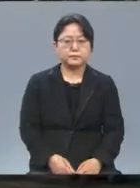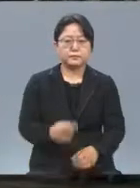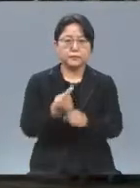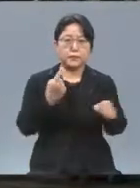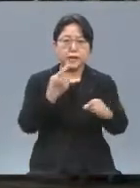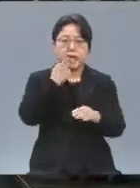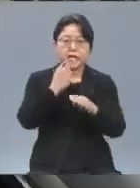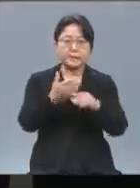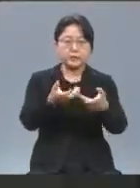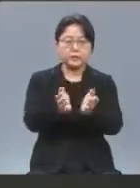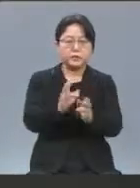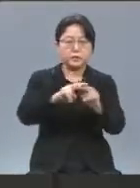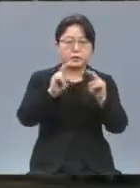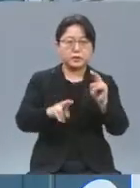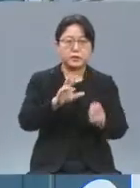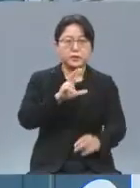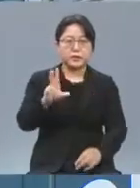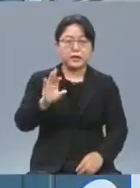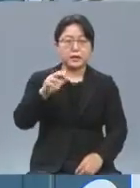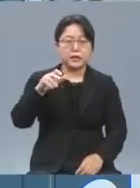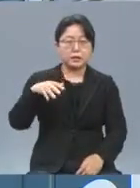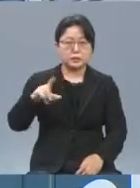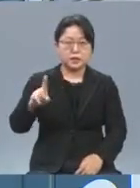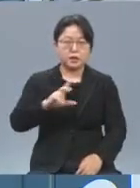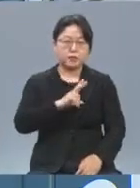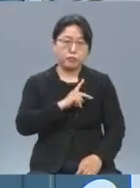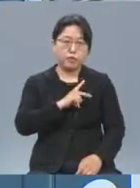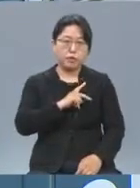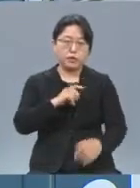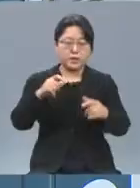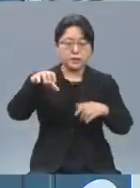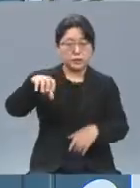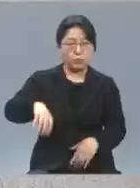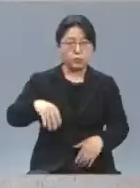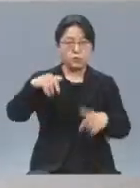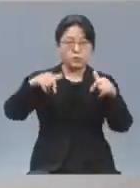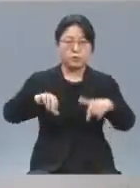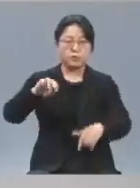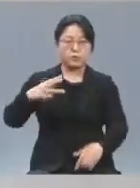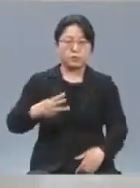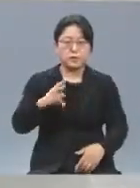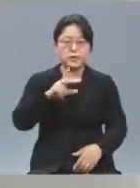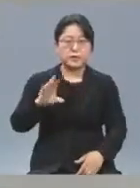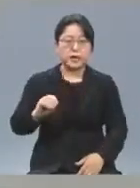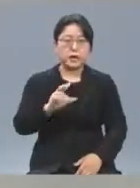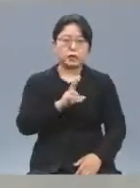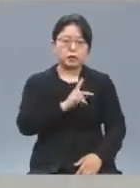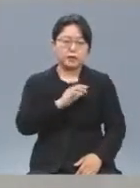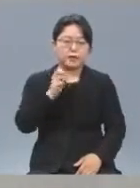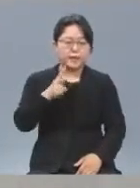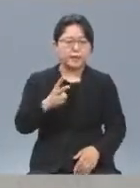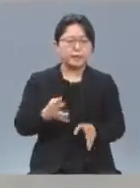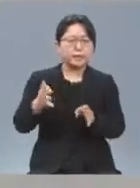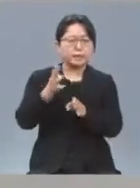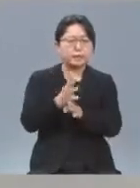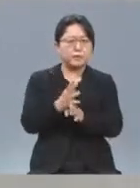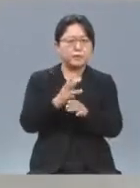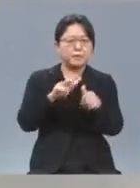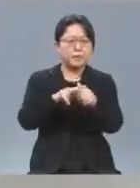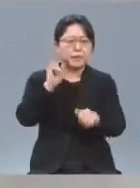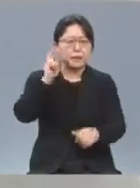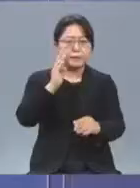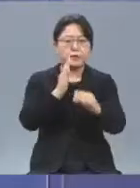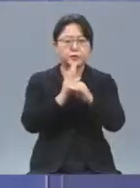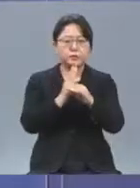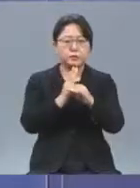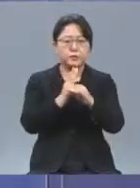1년 전 민주당을 탈당한 양양자 의원의 지역구는 광주 서구을입니다. 양 의원이 다음 총선에 다시 도전할 것으로 예상되는